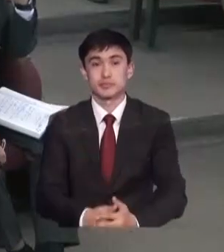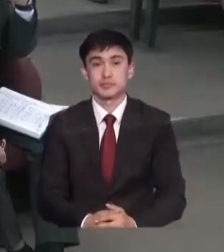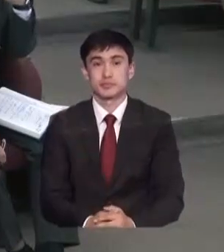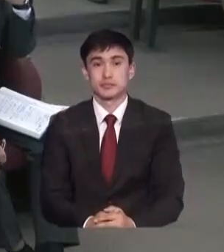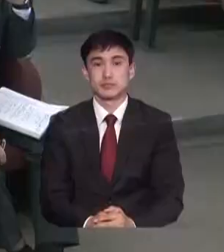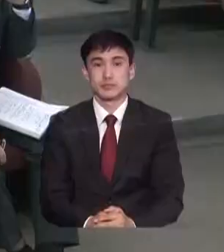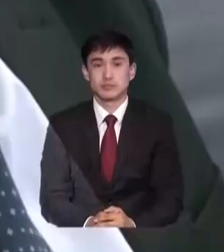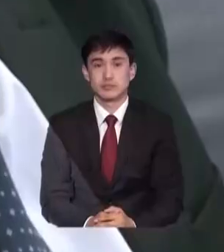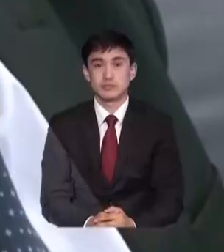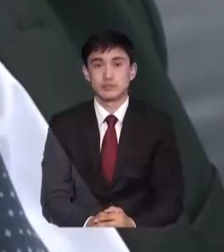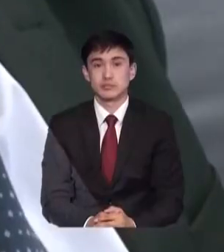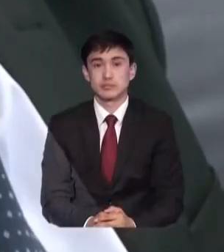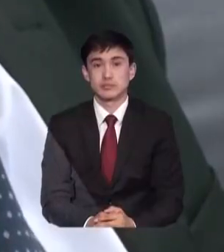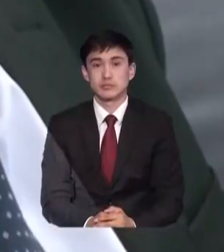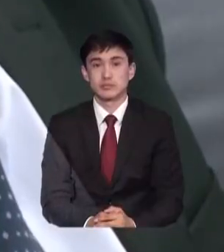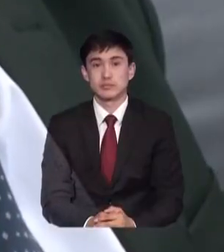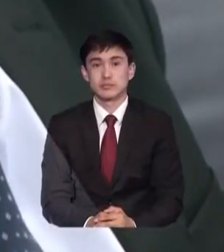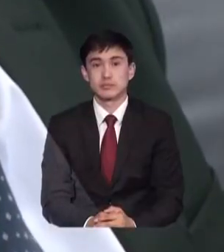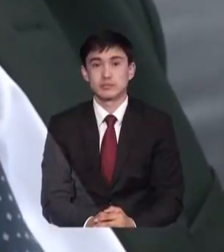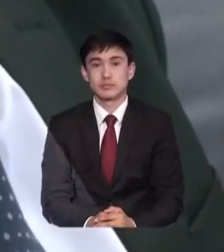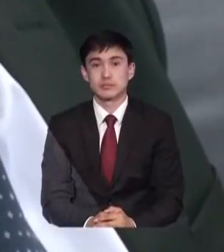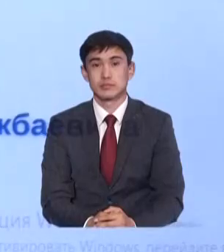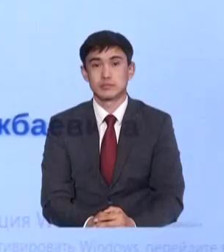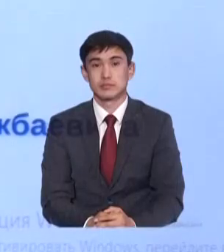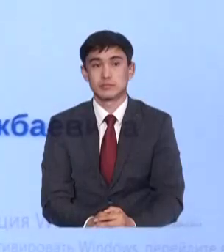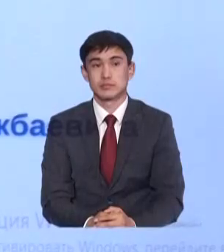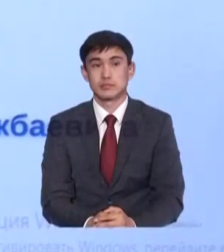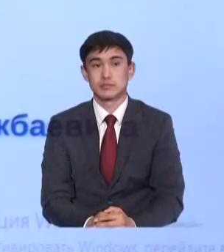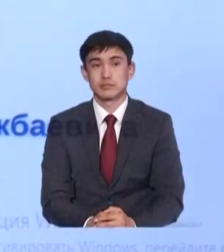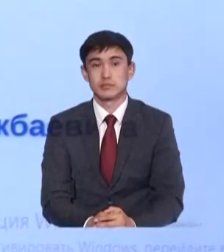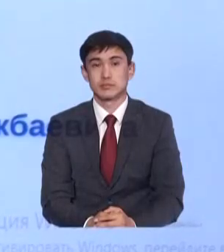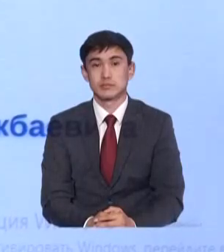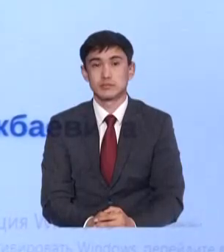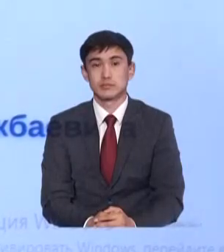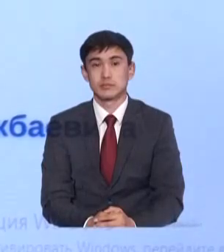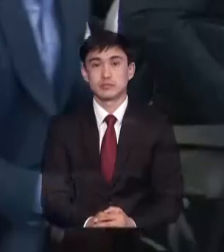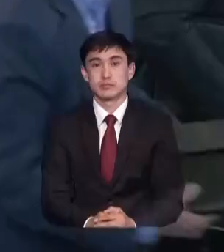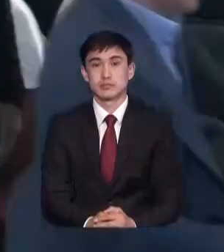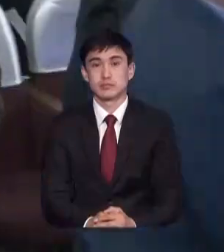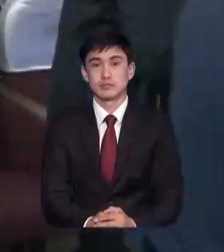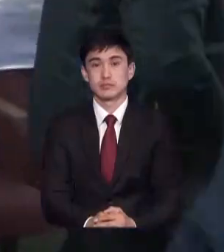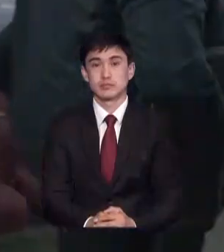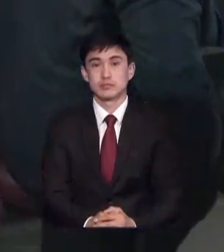Еламан Турсунканов, Расулан Шенгенже, Кайрат Хастурганов, телерадиокомпания ЖТСУ, Сарканский район.